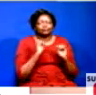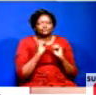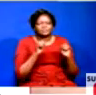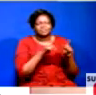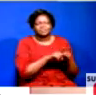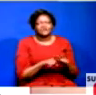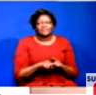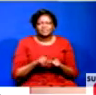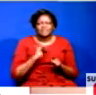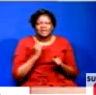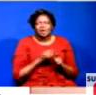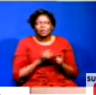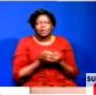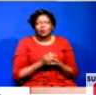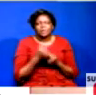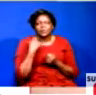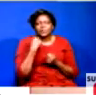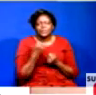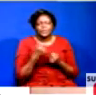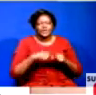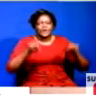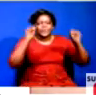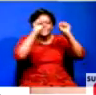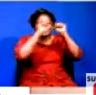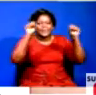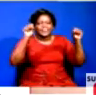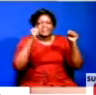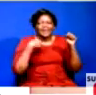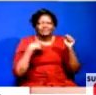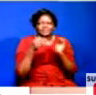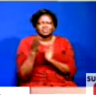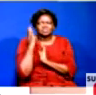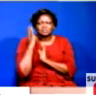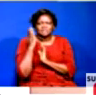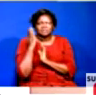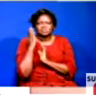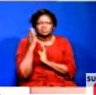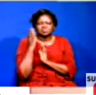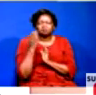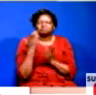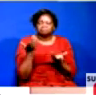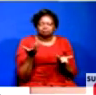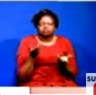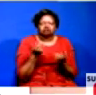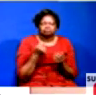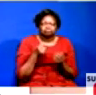our two late presidents, they have security. We secure their premise.